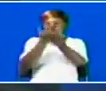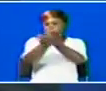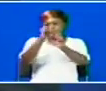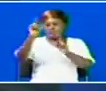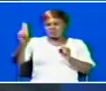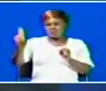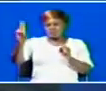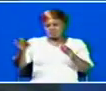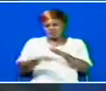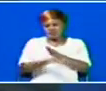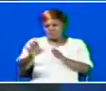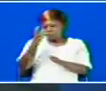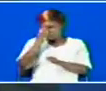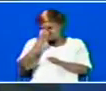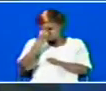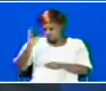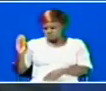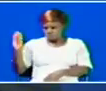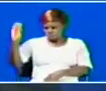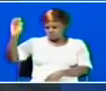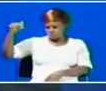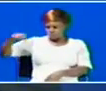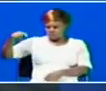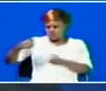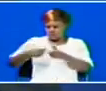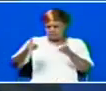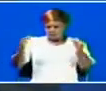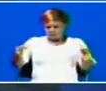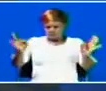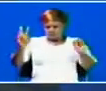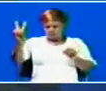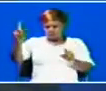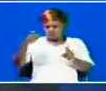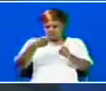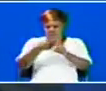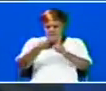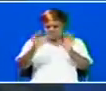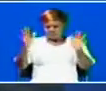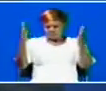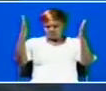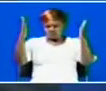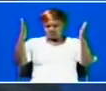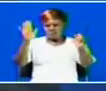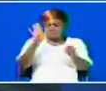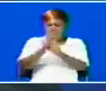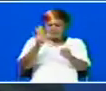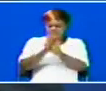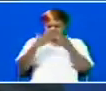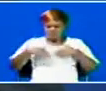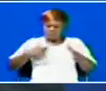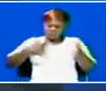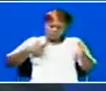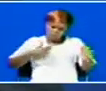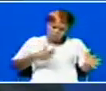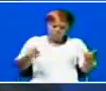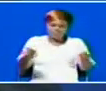Uhuru Kenyatta na naibu wake William Ruto waliapishwa leo na kuanza rasmi muhula wa pili katika hafla ambayo ilikuwa imehudhuriwa na maelfu ya Wakenya na vile